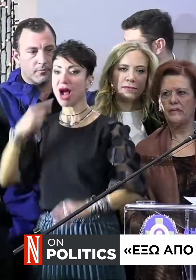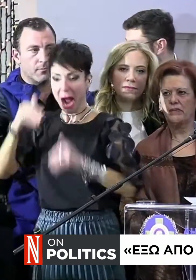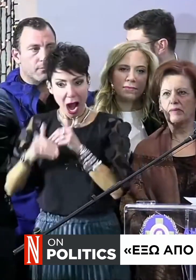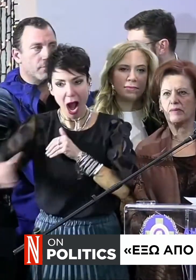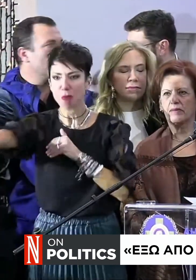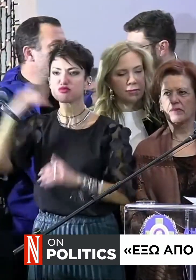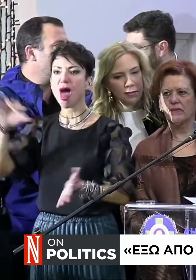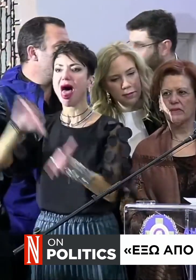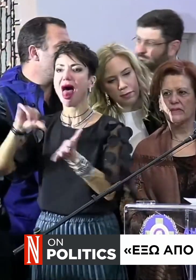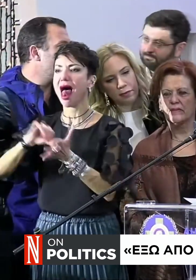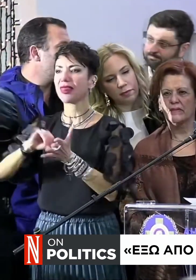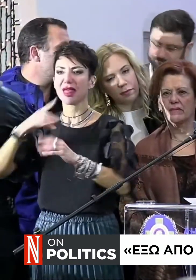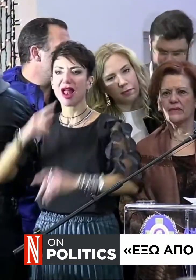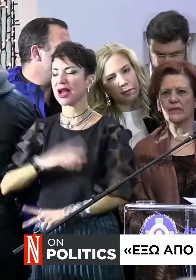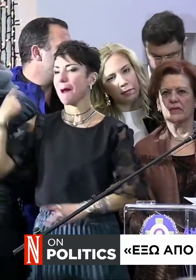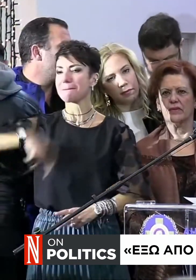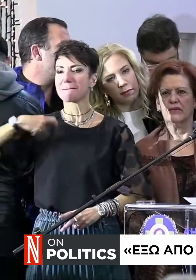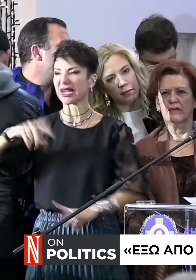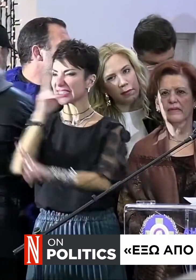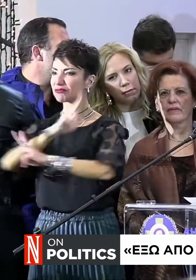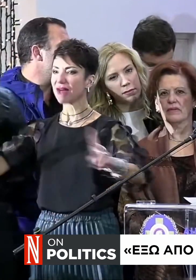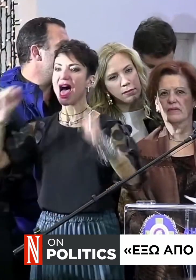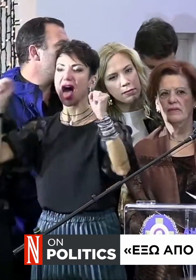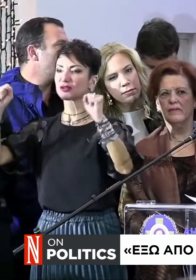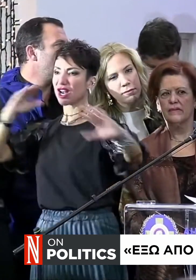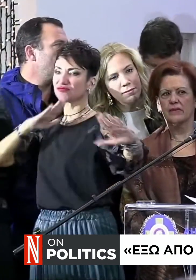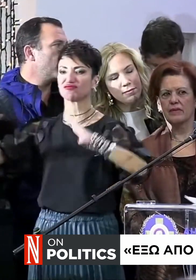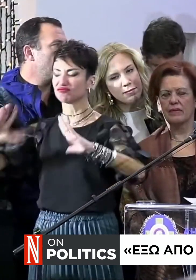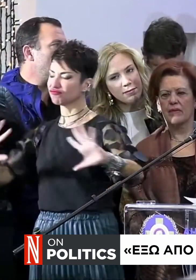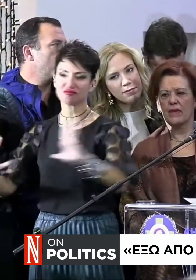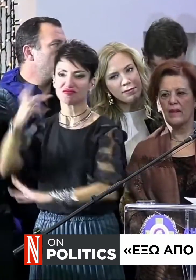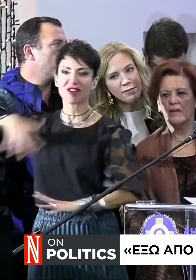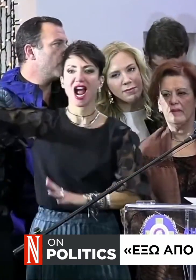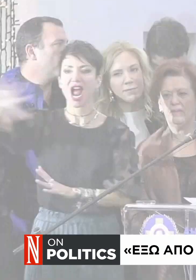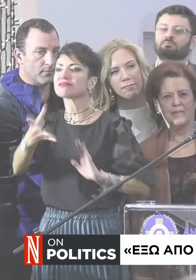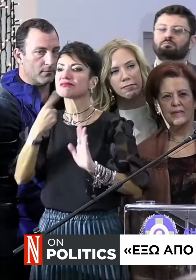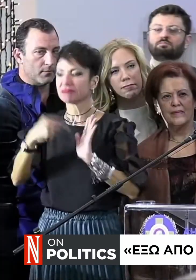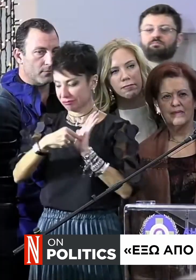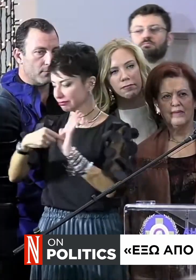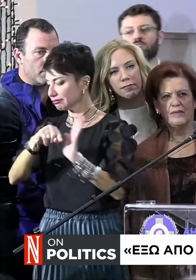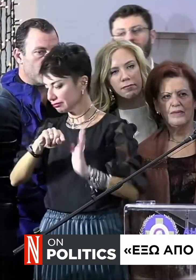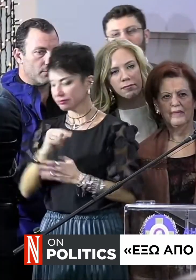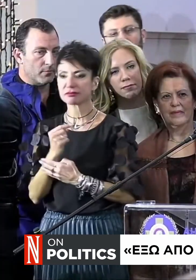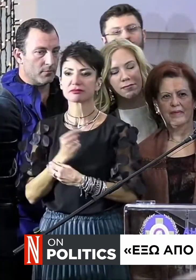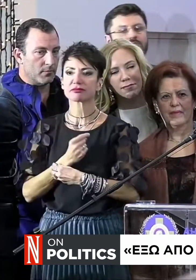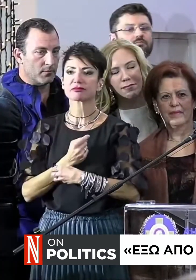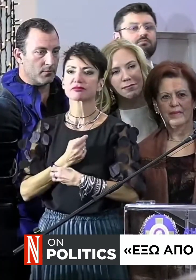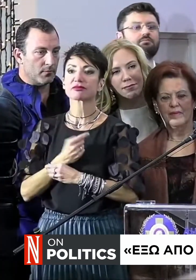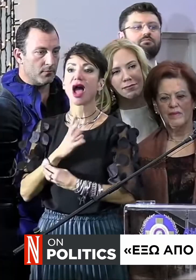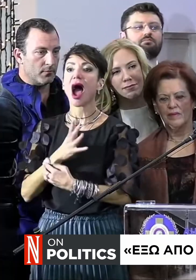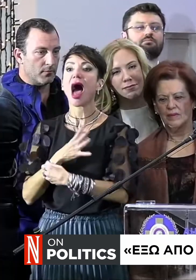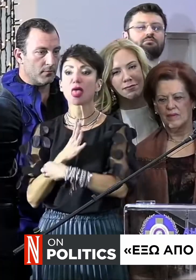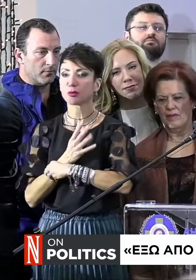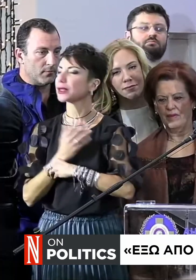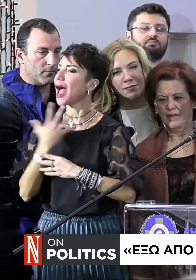Αθήνα πράσινη και καθαρή, ασφαλή και δημιουργική για όλους, όπως την ονειρευόμαστε. Οι άνθρωποι κρύβουν μέσα τους μια